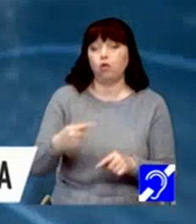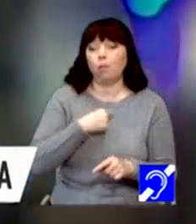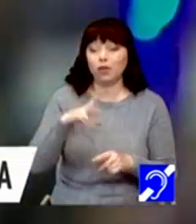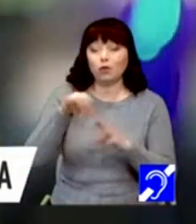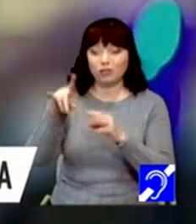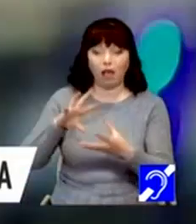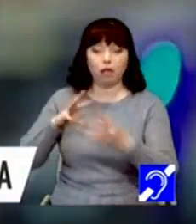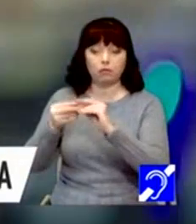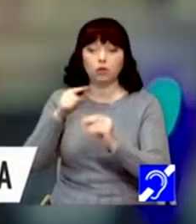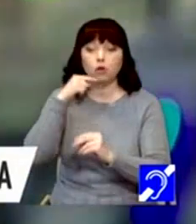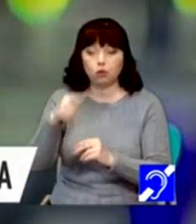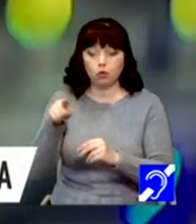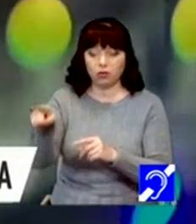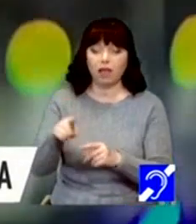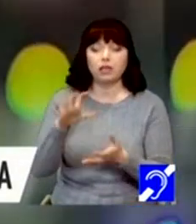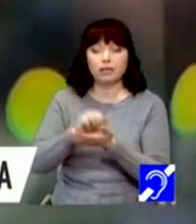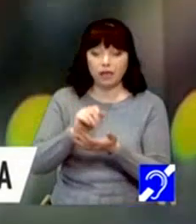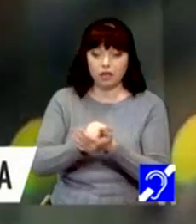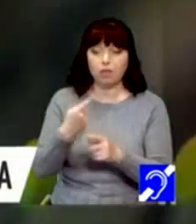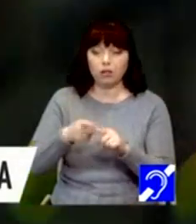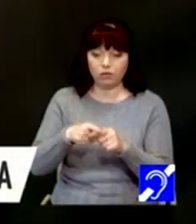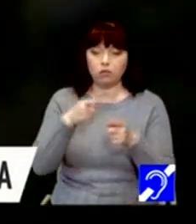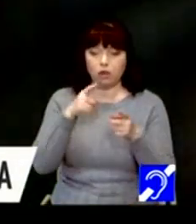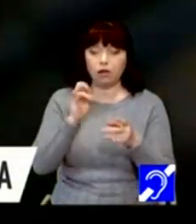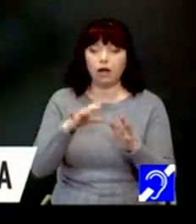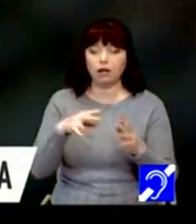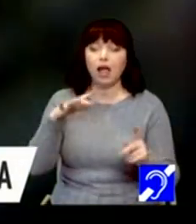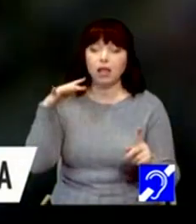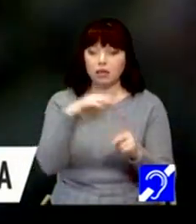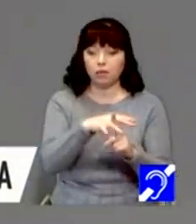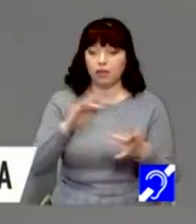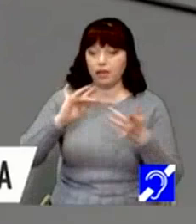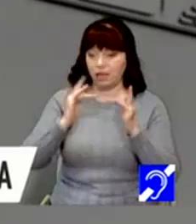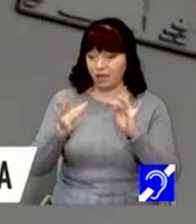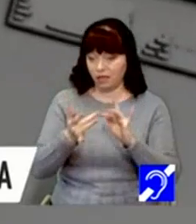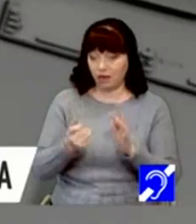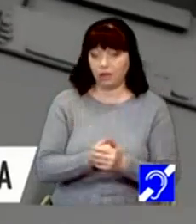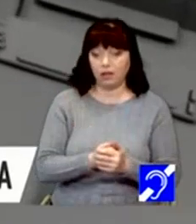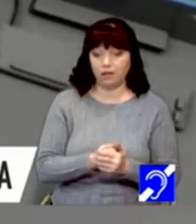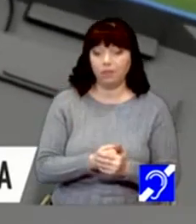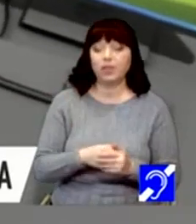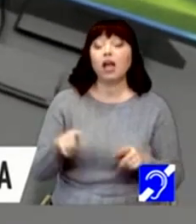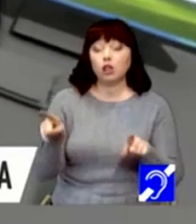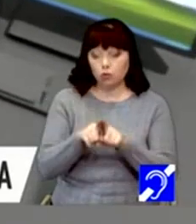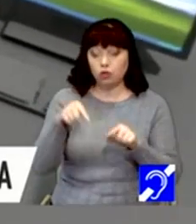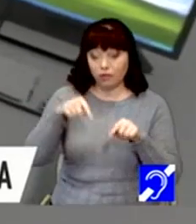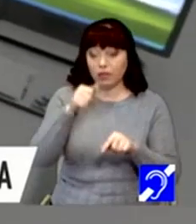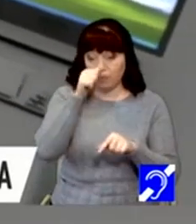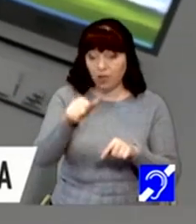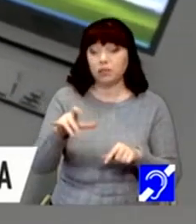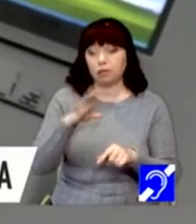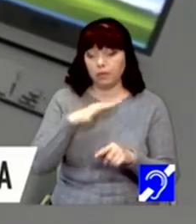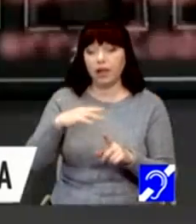să specializată în atacuri de tip ddos totul aceasta Luna Gruparea chelnerita a lansat